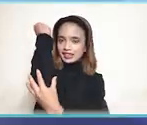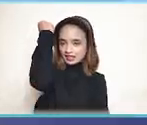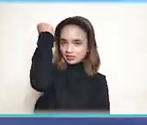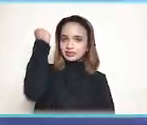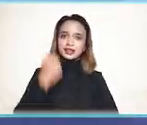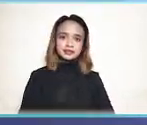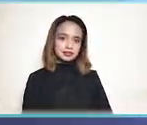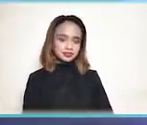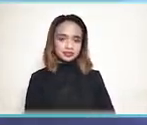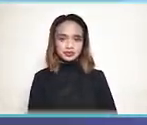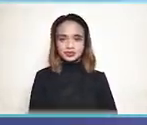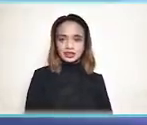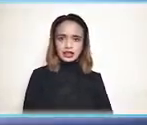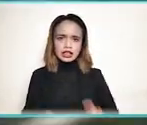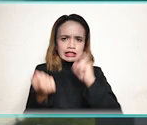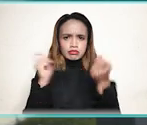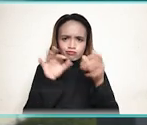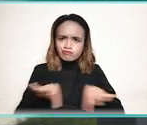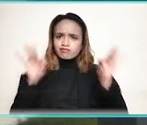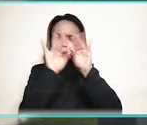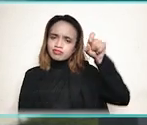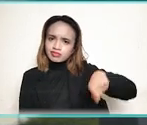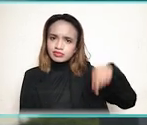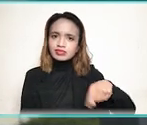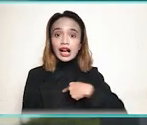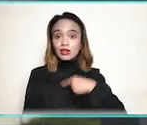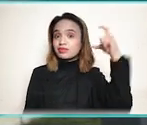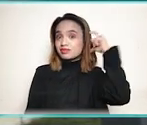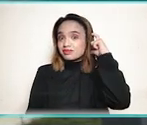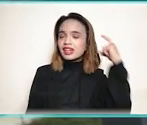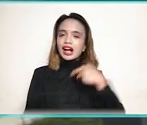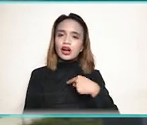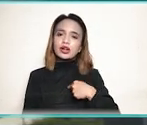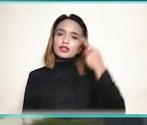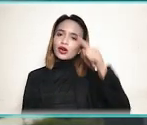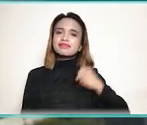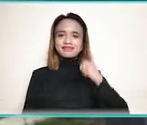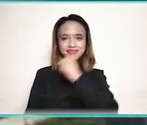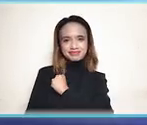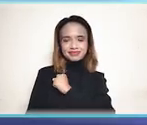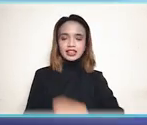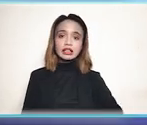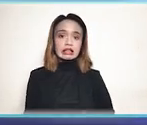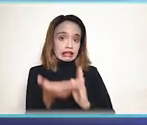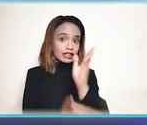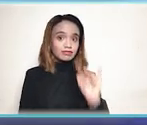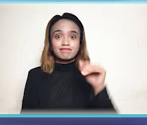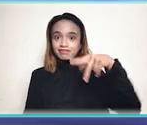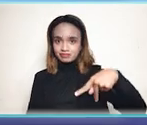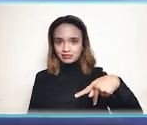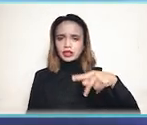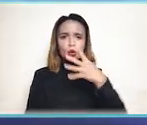Corruption at kahirapan. Radical na reforma kailangan. Alex Lacson po, ang kuya nyo sa Senado. Karapatan